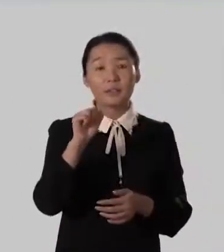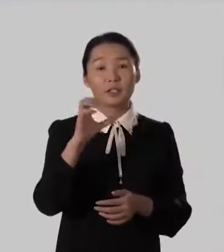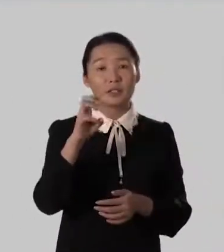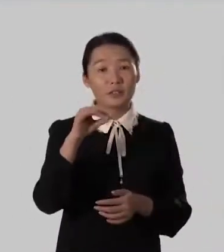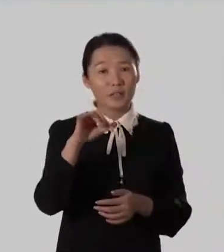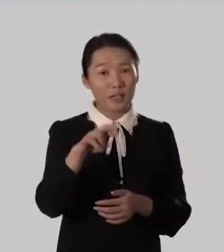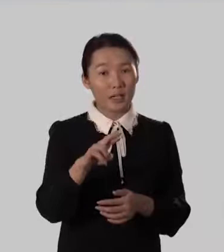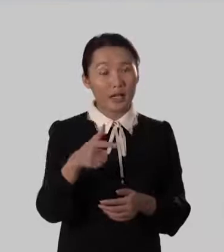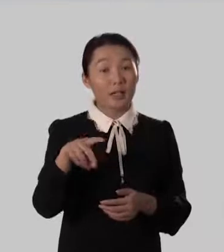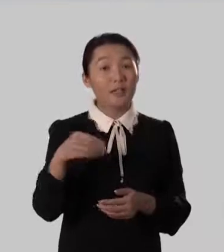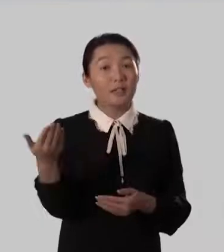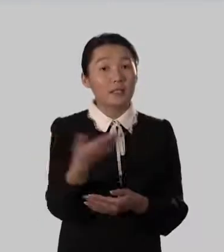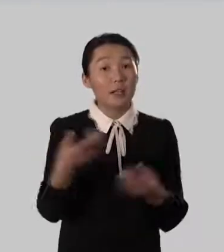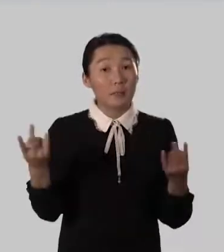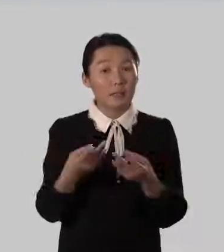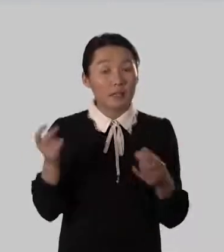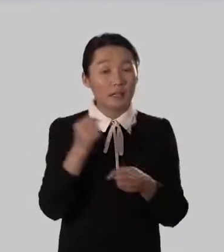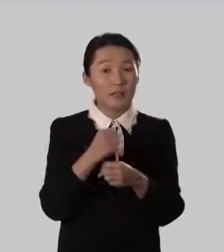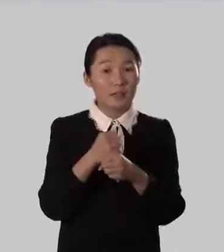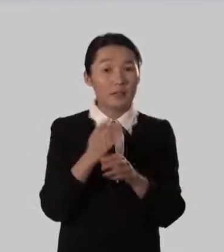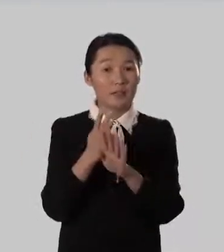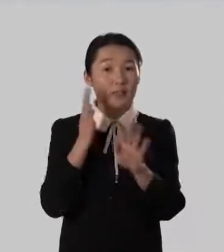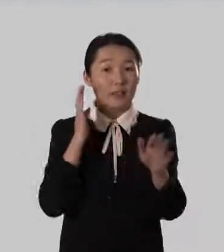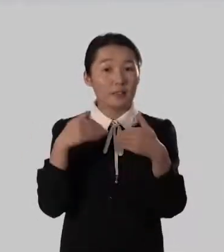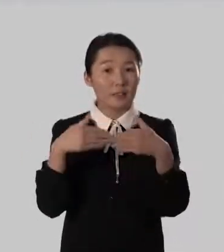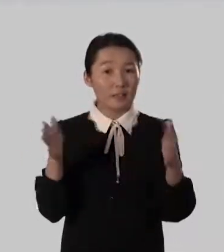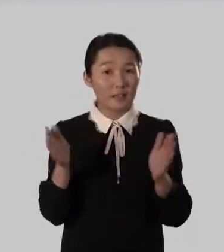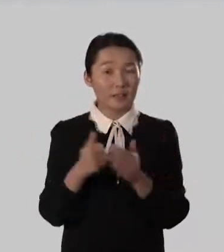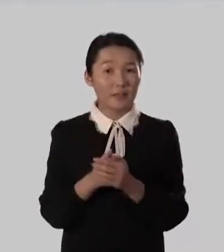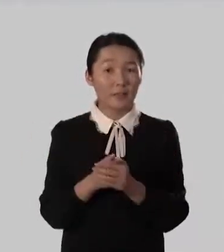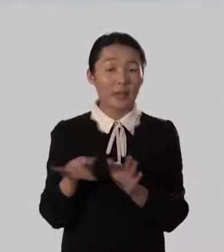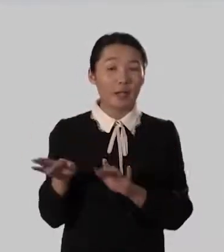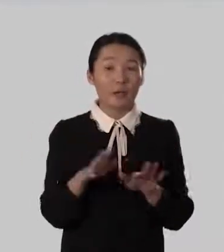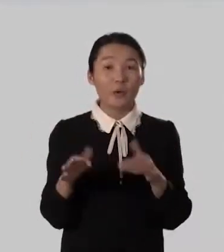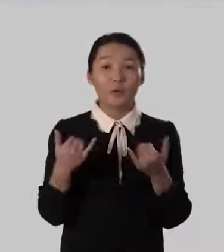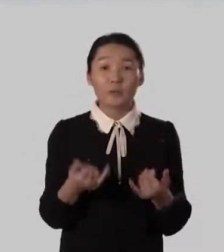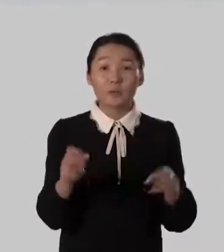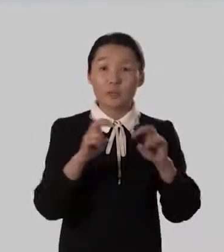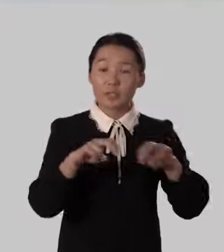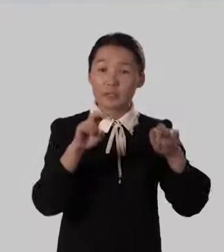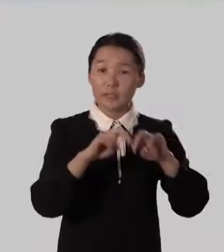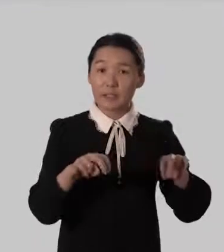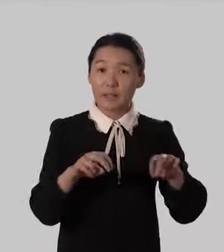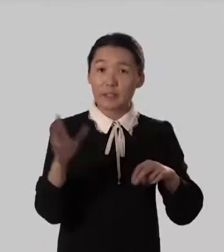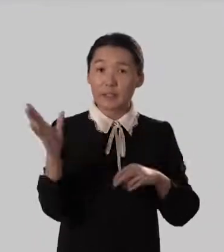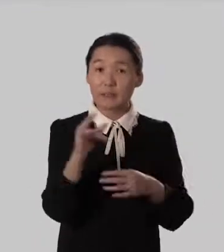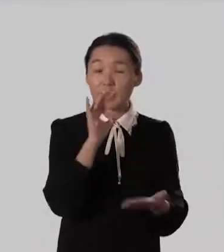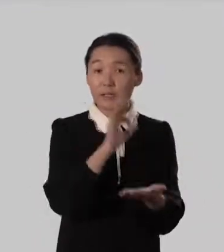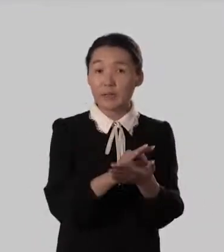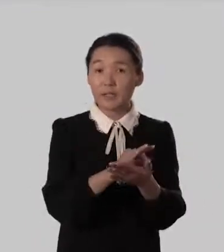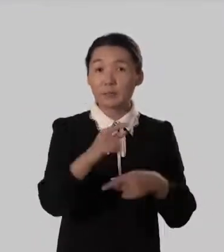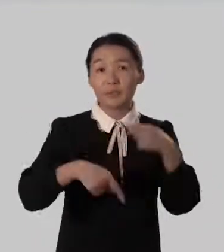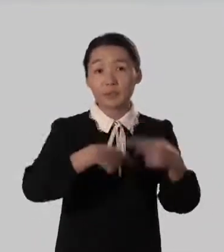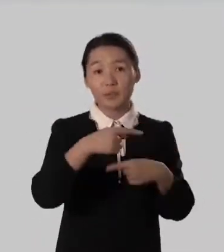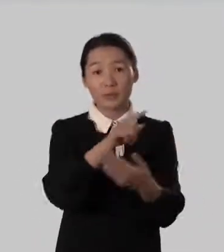причастия где нам предстоит сделать ряд открытий в ходе сегодняшнего исследования мы